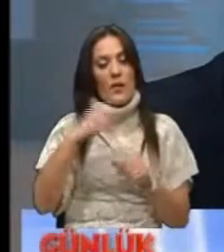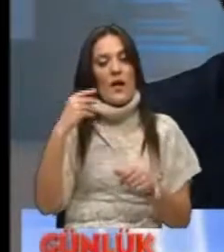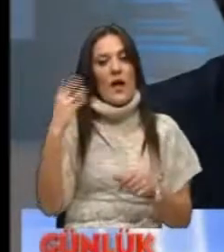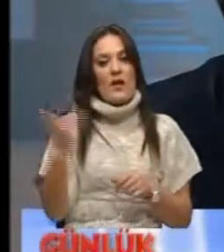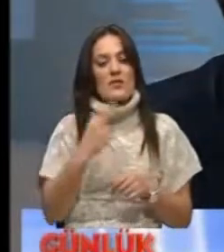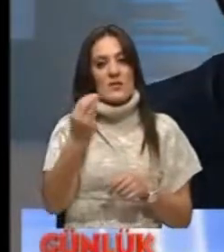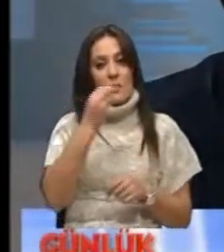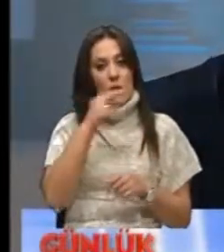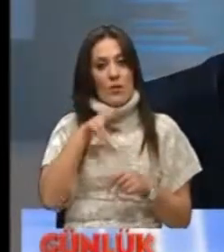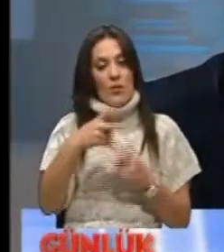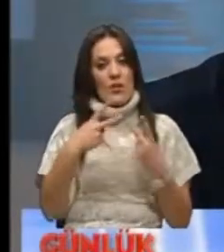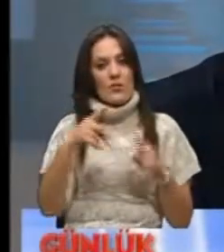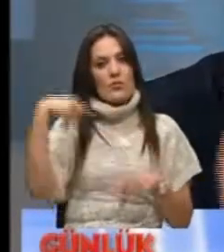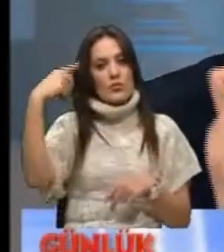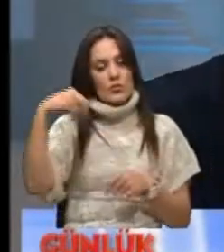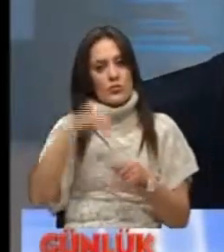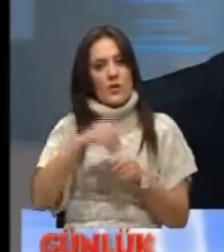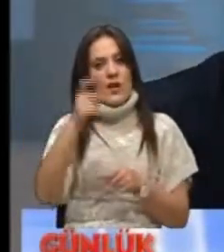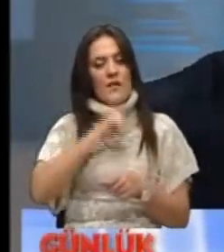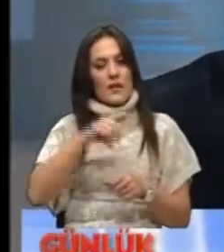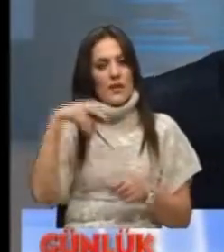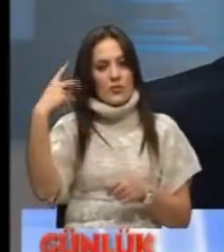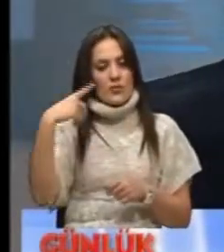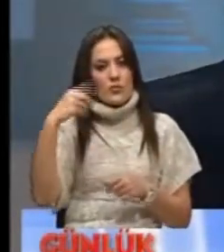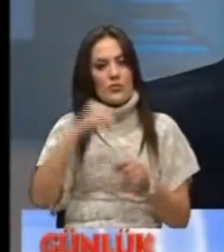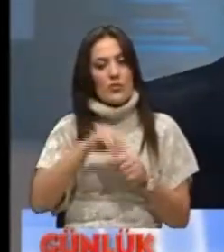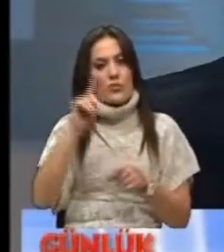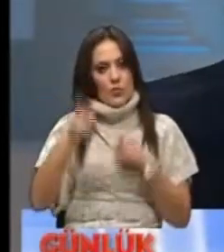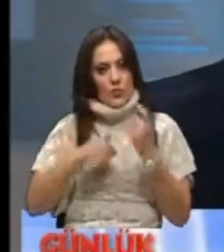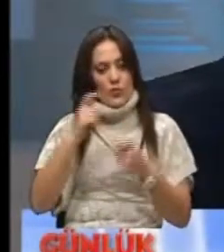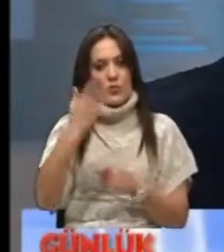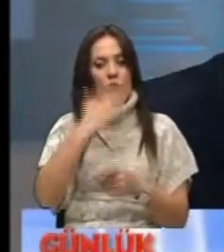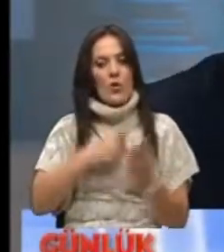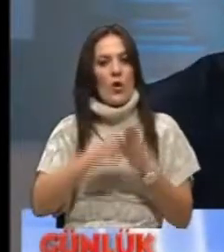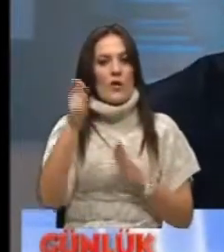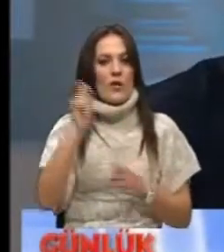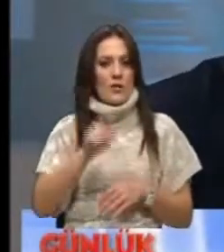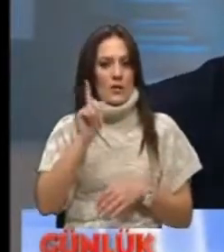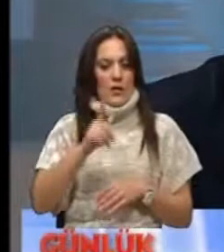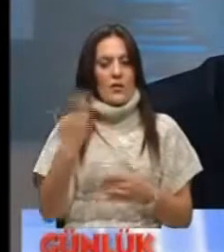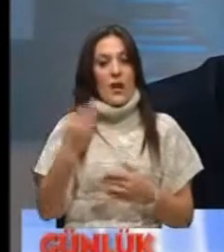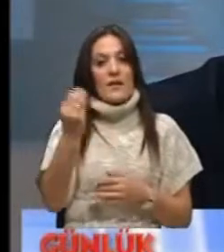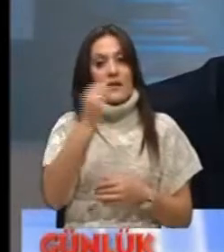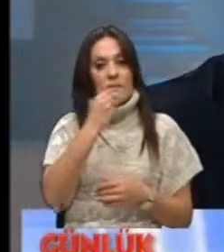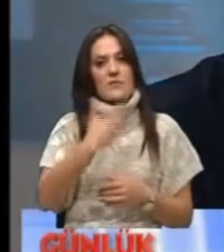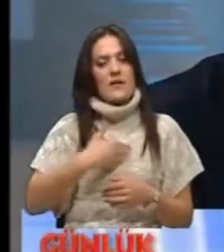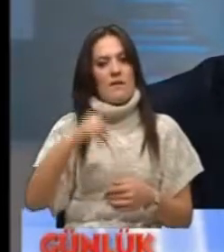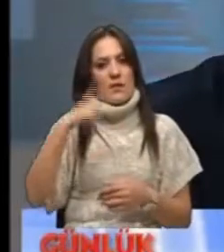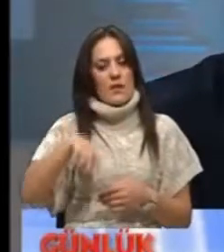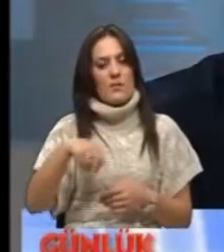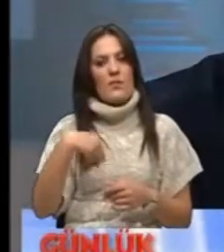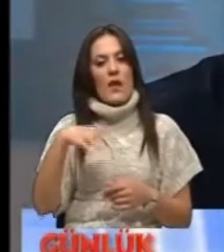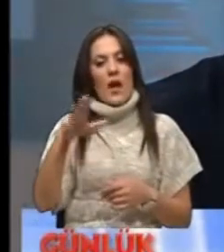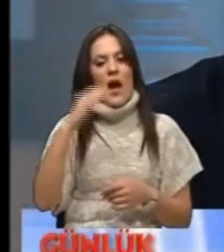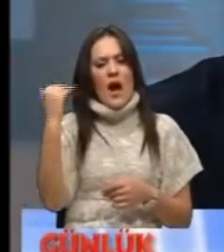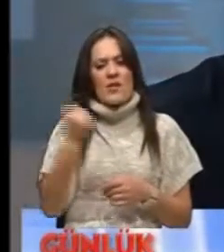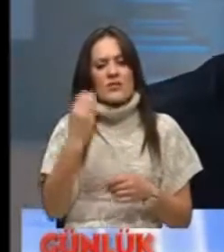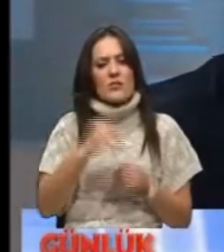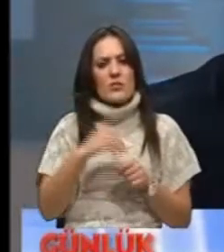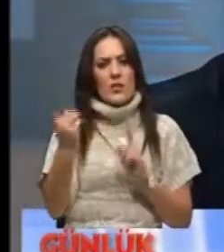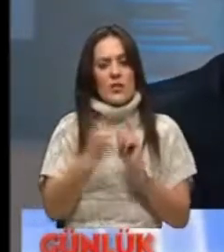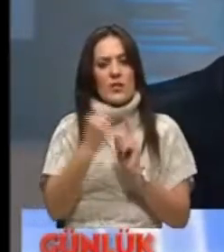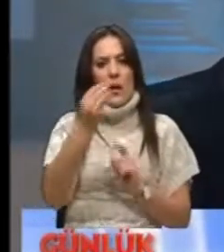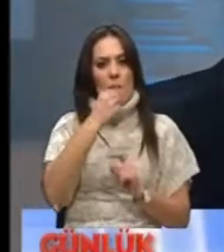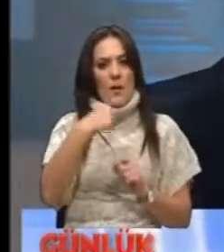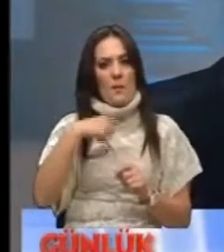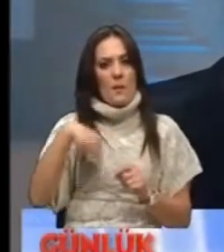aşırı yemeye yol açan düşüncelerin, hatalı düşüncelerin bulunup yok edilmesi. Yani yersem sevilirim. Acılarla karşılaştığımda yemek